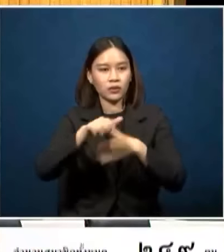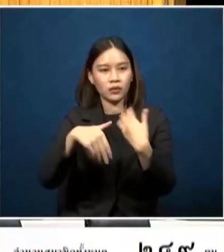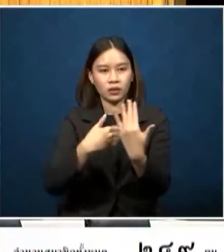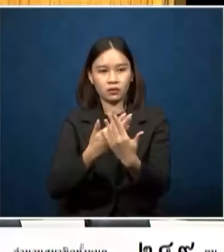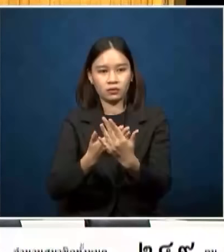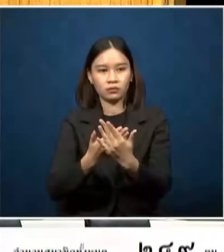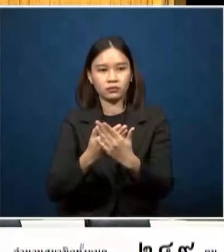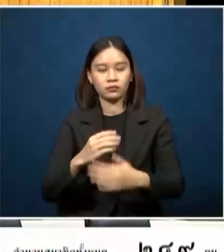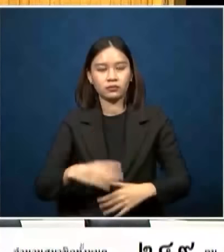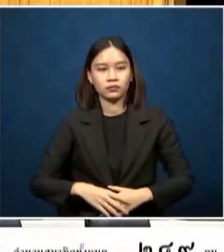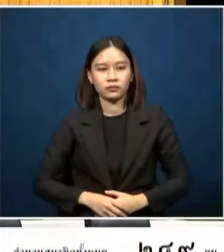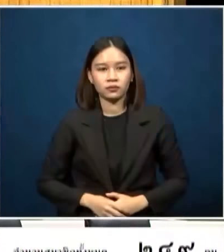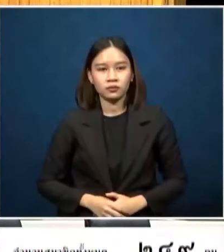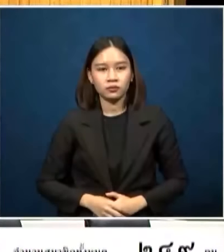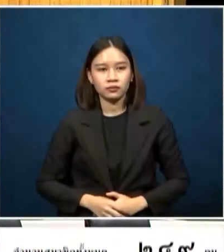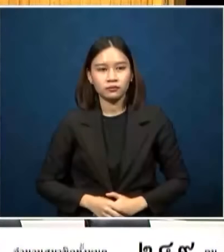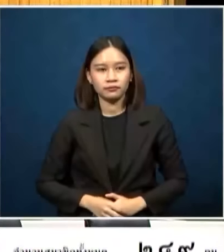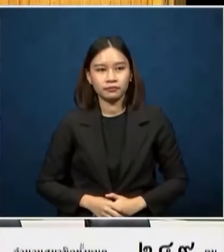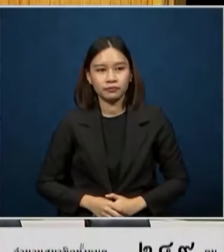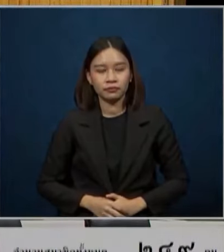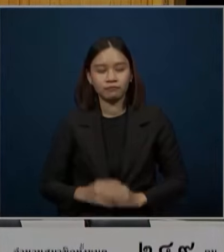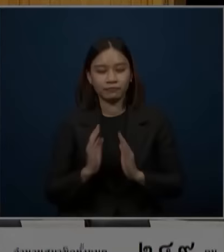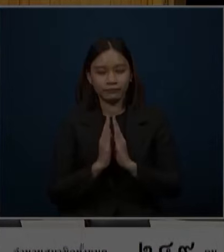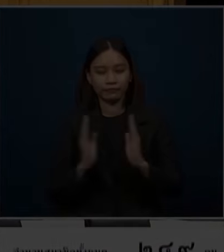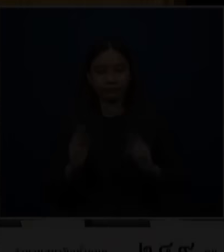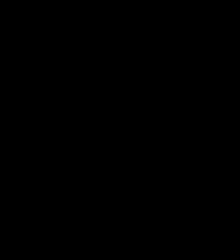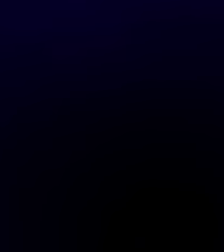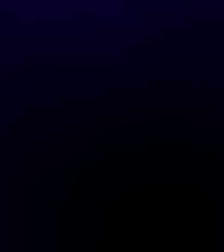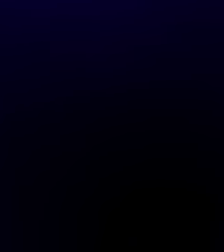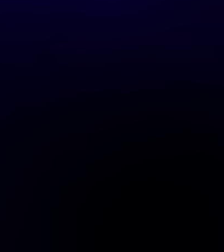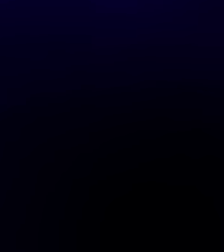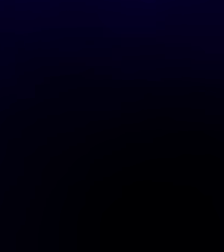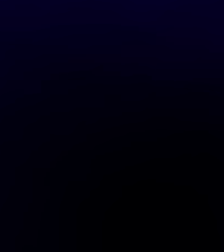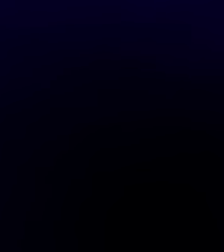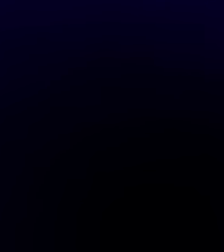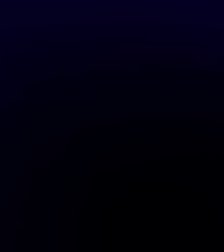ราชอาณาจักรทุกทุกก